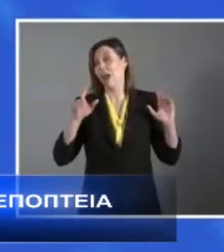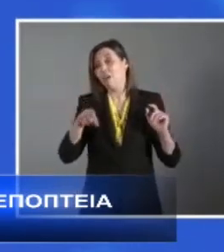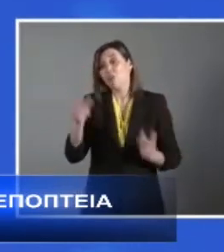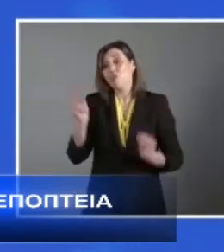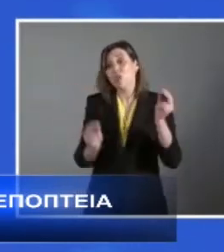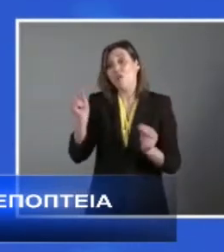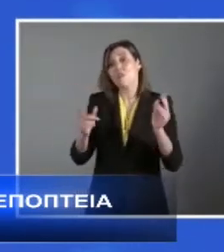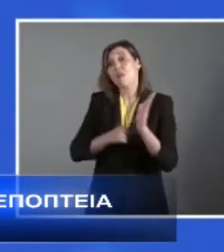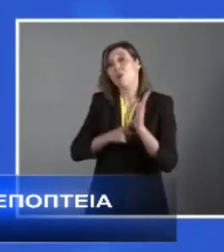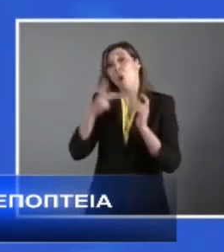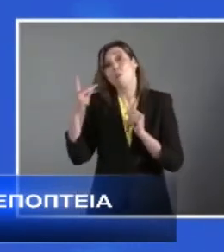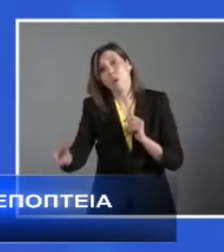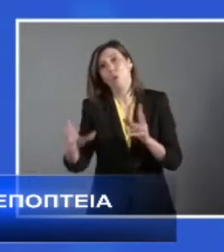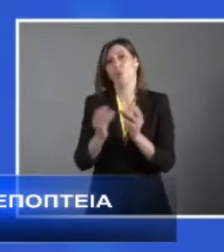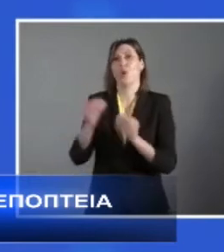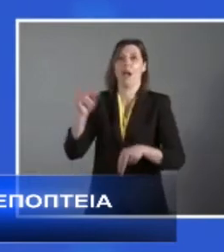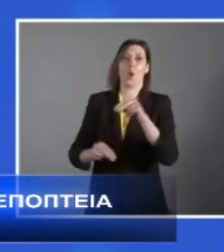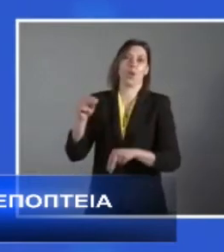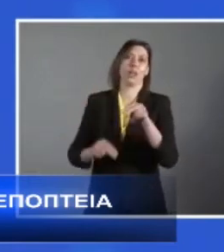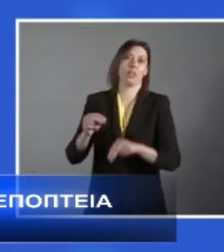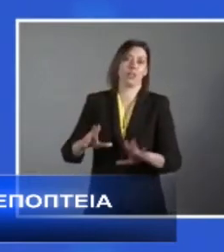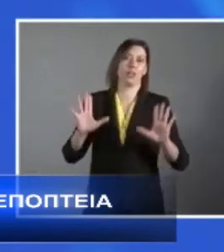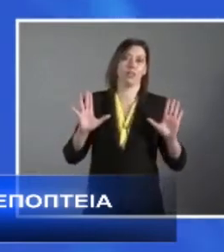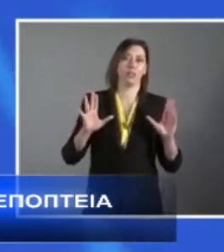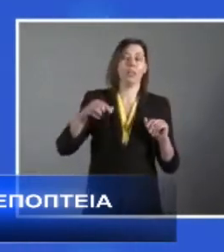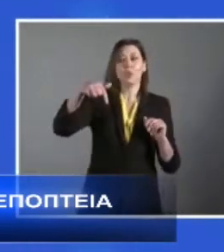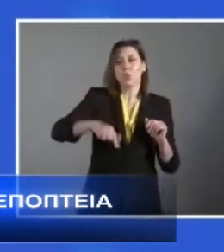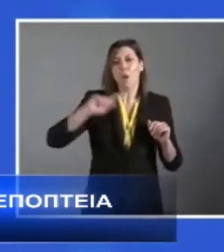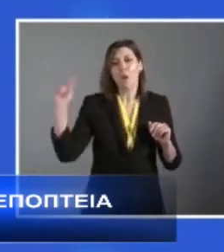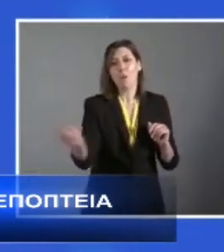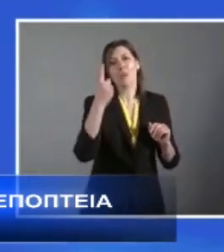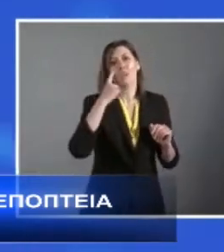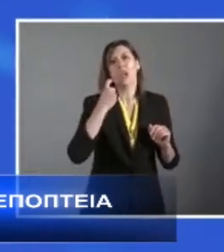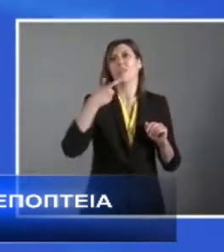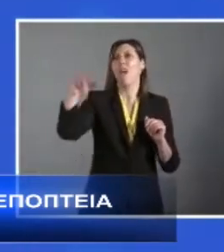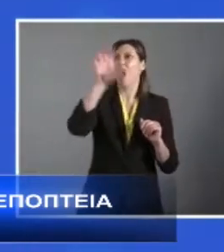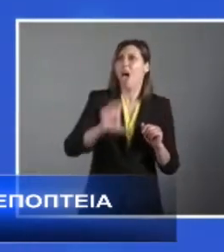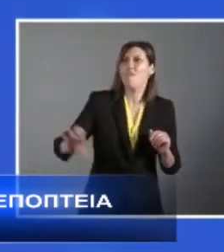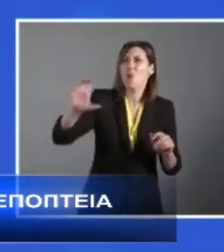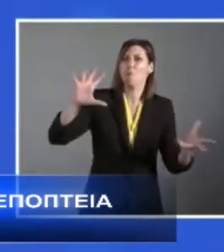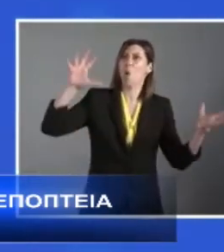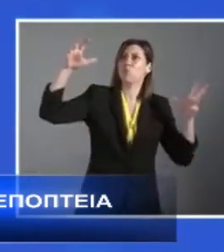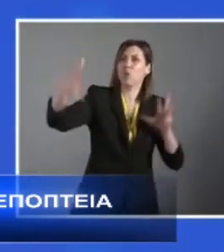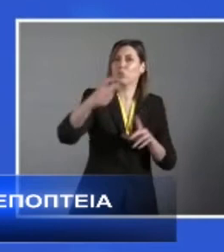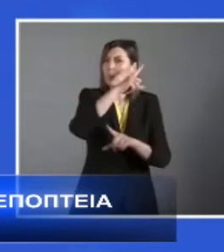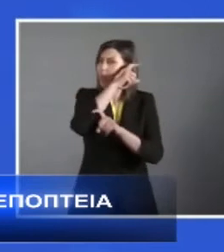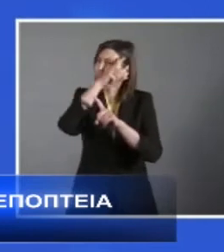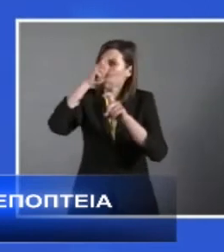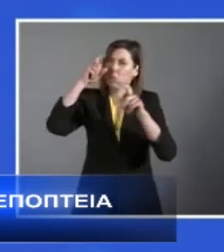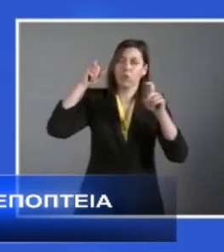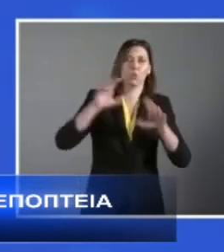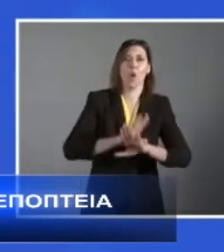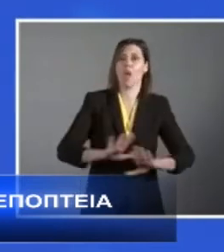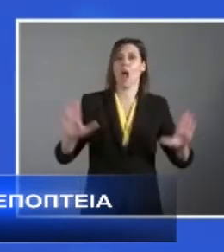και προηγουμένως, σε ένα περιβάλλον διεθνούς αστάθειας, ισχυρά κράτη είναι τα